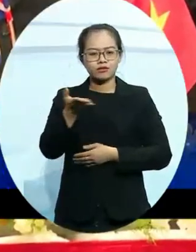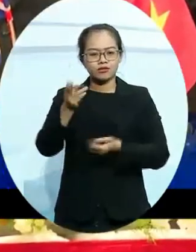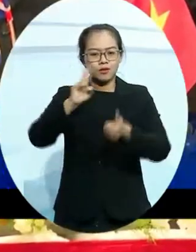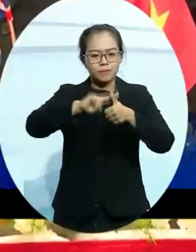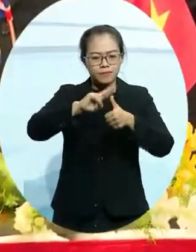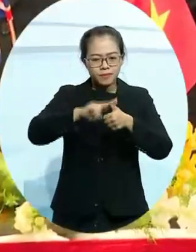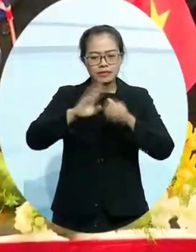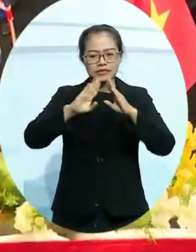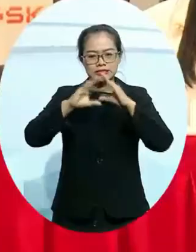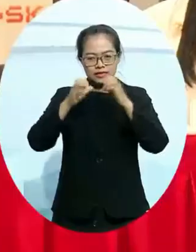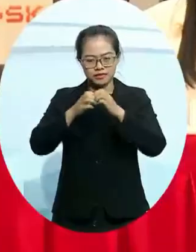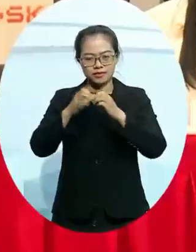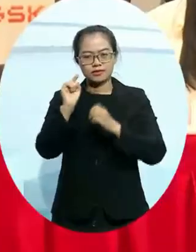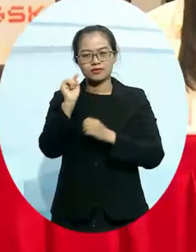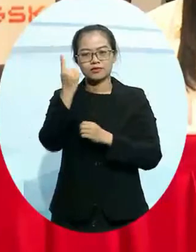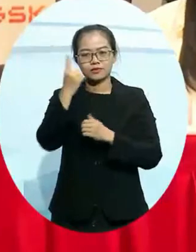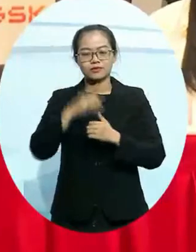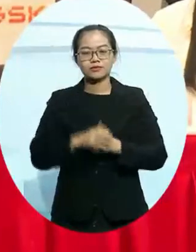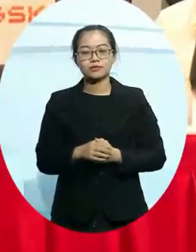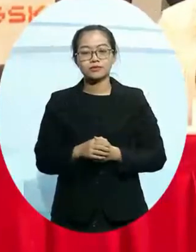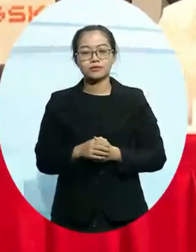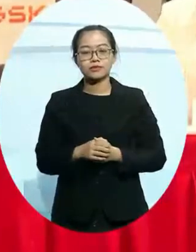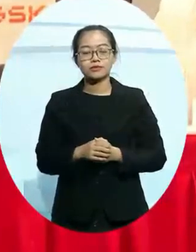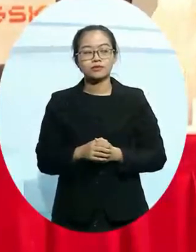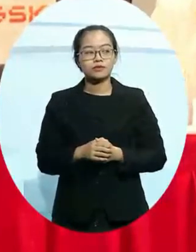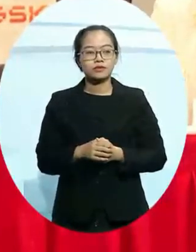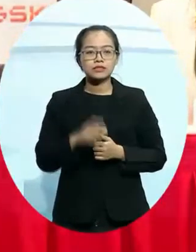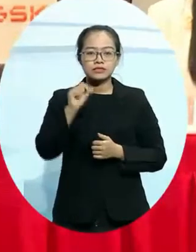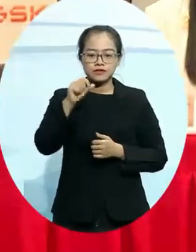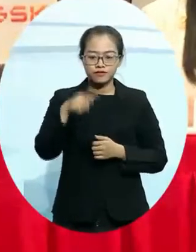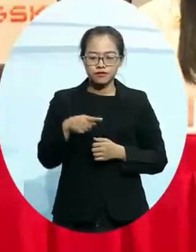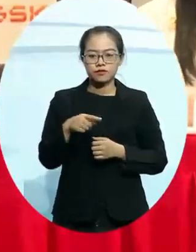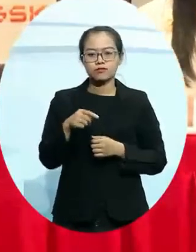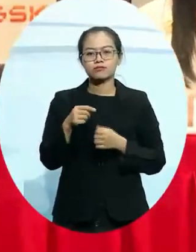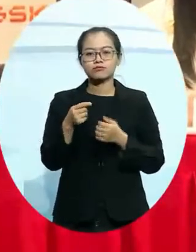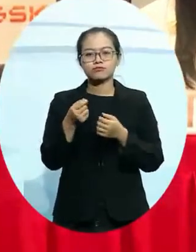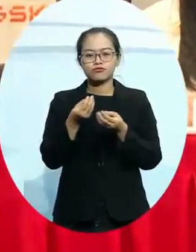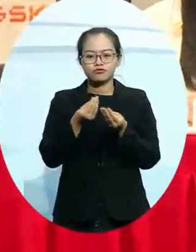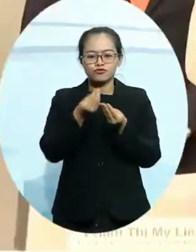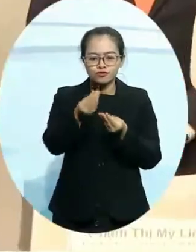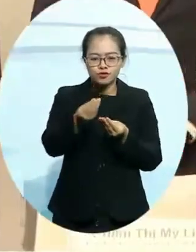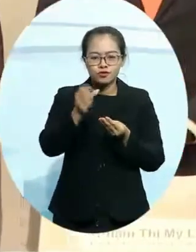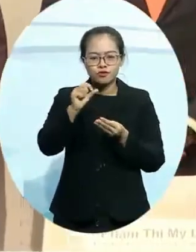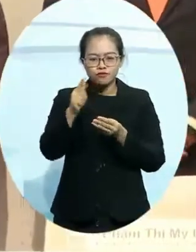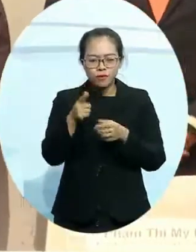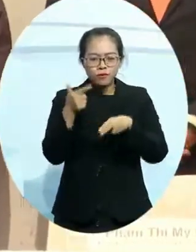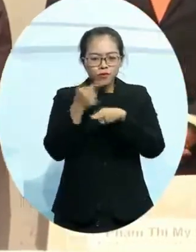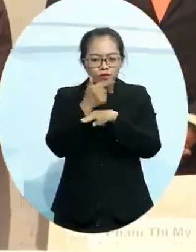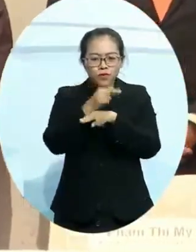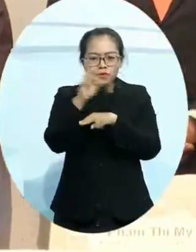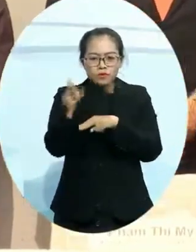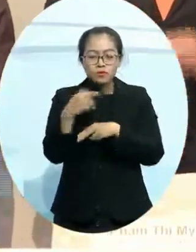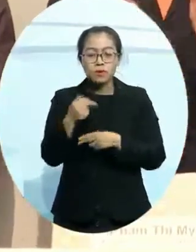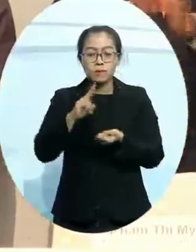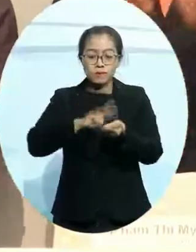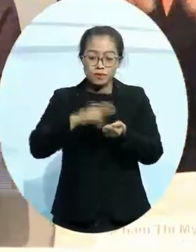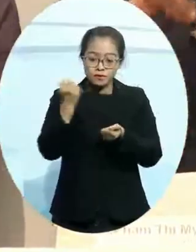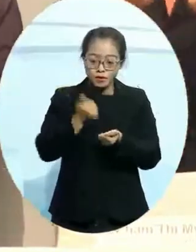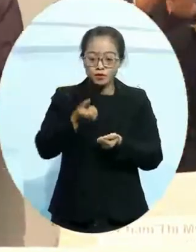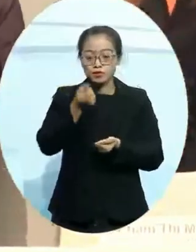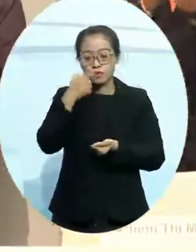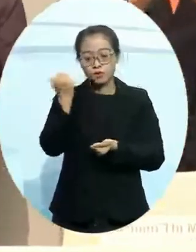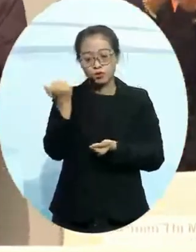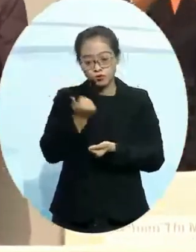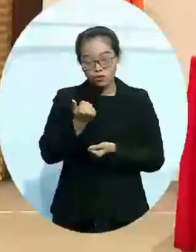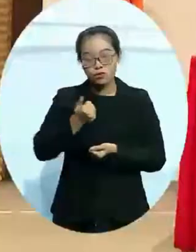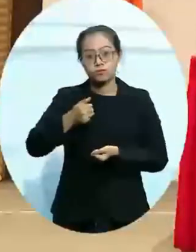đầu, bảo đảm nguồn cung cấp các sản phẩm điều trị và chăm sóc sức khỏe chính hãng, tuân theo tiêu chí, đúng bệnh, đúng thuốc, đúng liều, đúng cách.